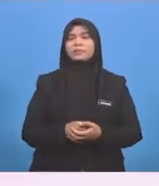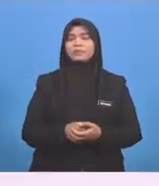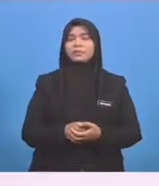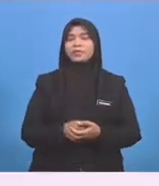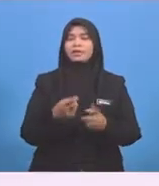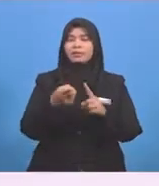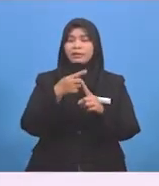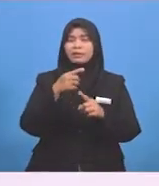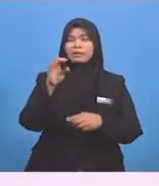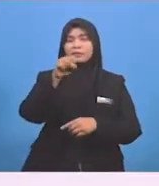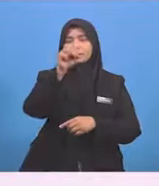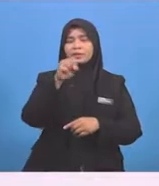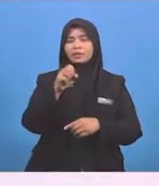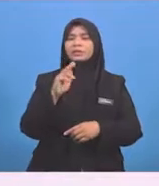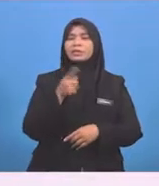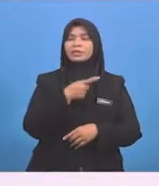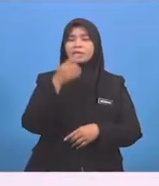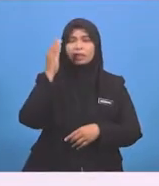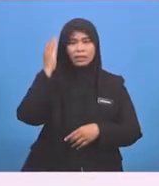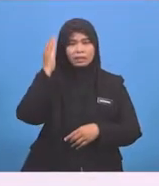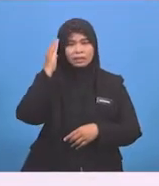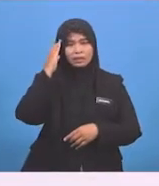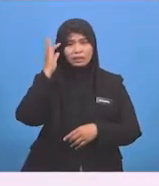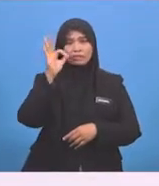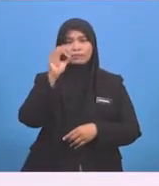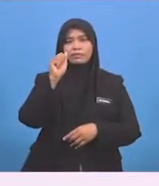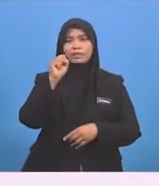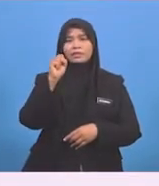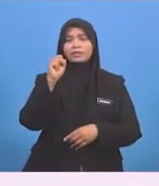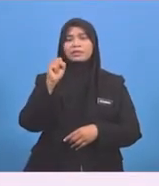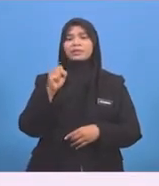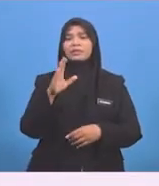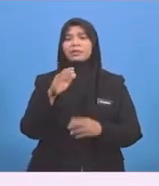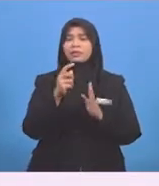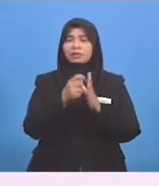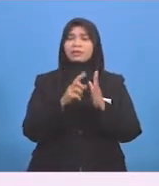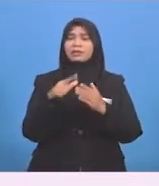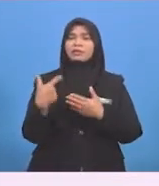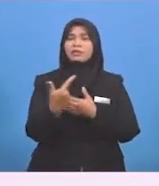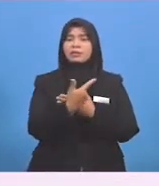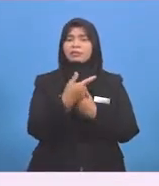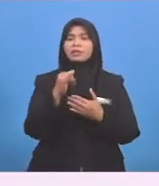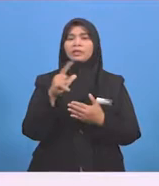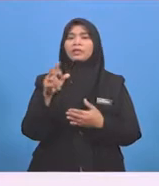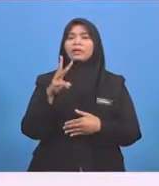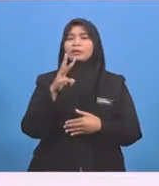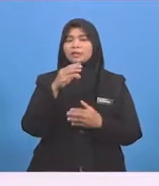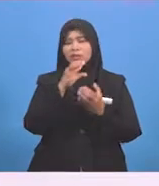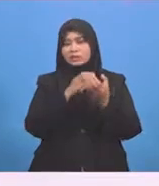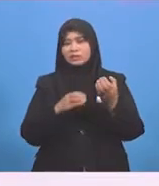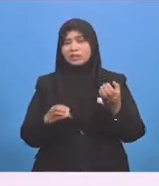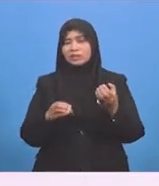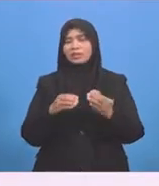Daripada soalan, kita tahu fasa yang terlibat adalah fasa cecair dan gas. Dan yang paling